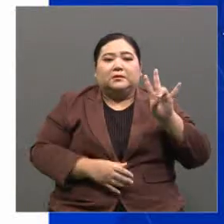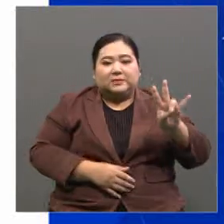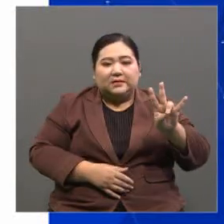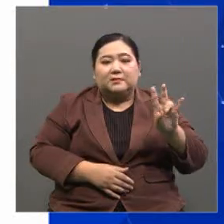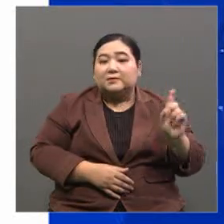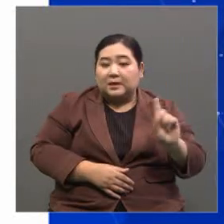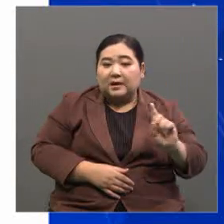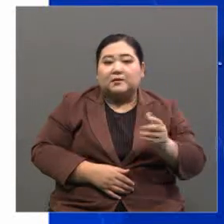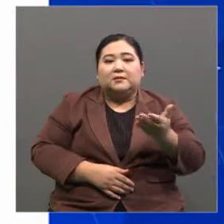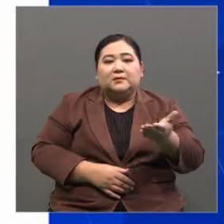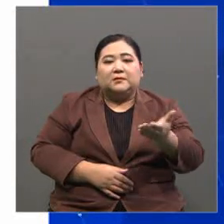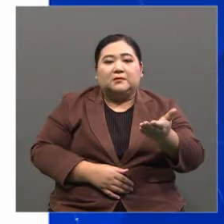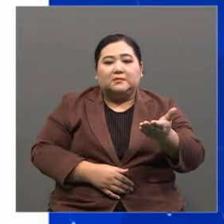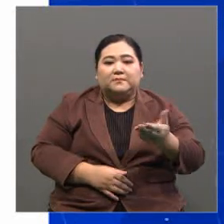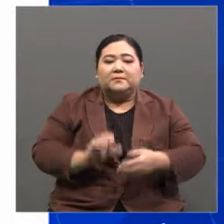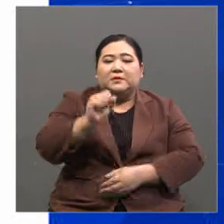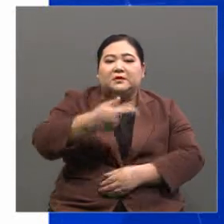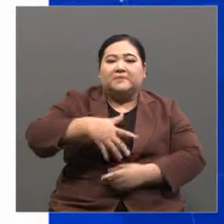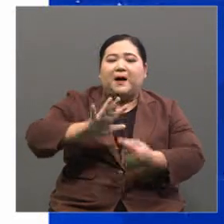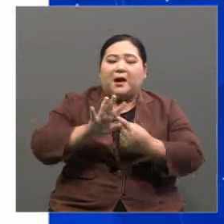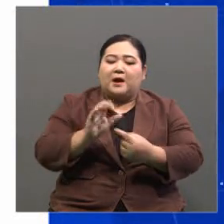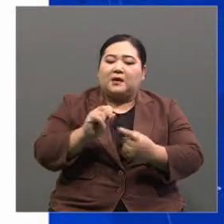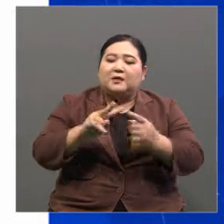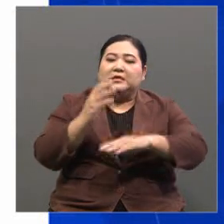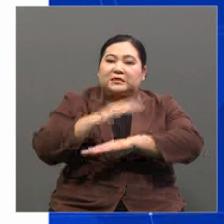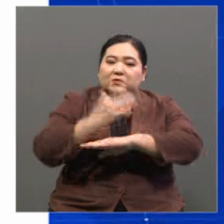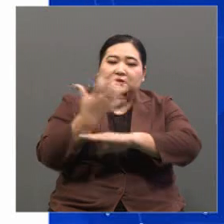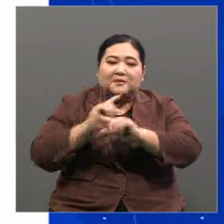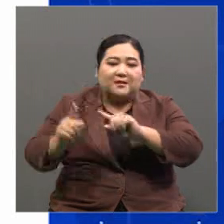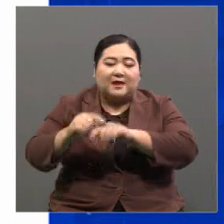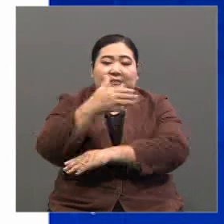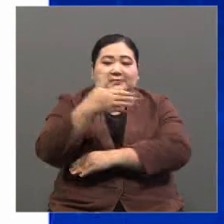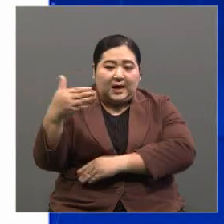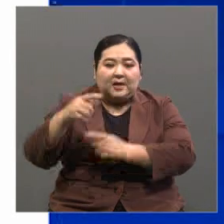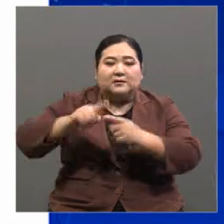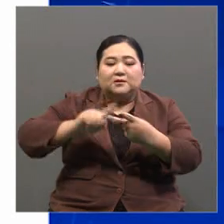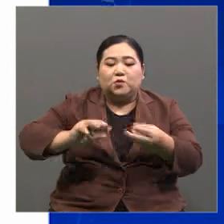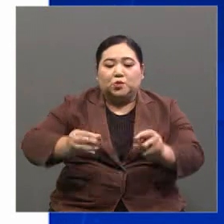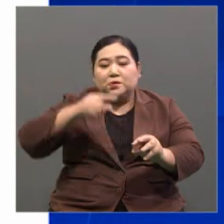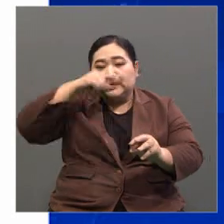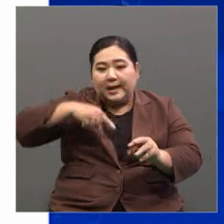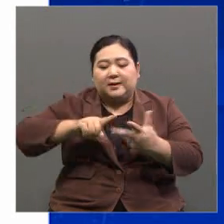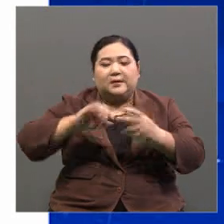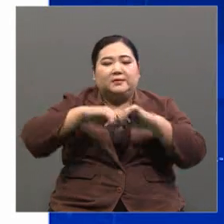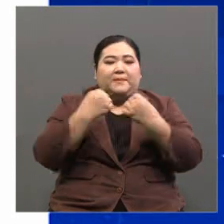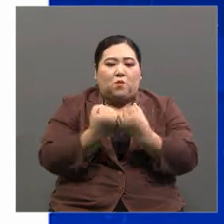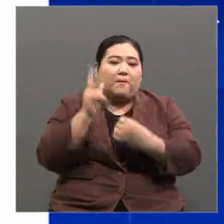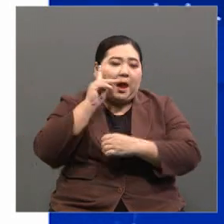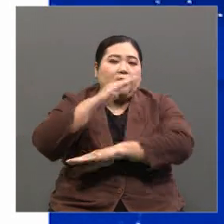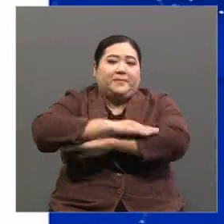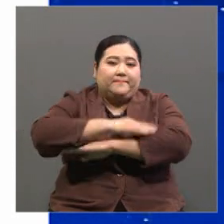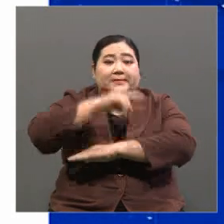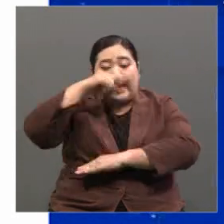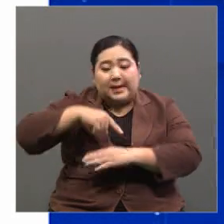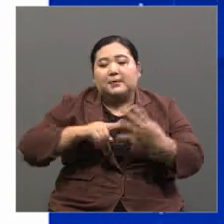ซึ่งก็ประกอบไปด้วยสภาการสื่อมวลชนแห่งชาติสภาวิชาชีพข่าววิทยุและโทรทัศน์ไทยสมาคมนักข่าวนักหนังสือพิมพ์อย่าง